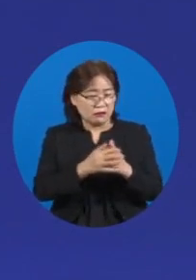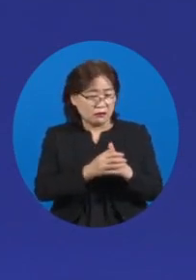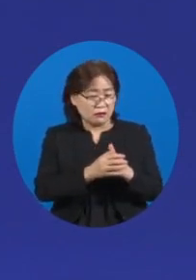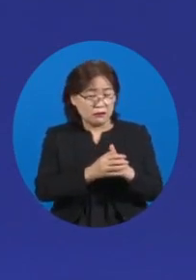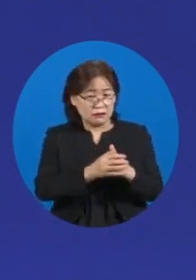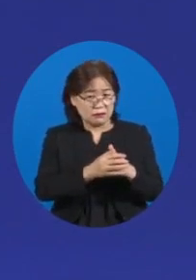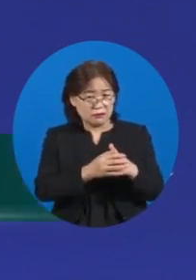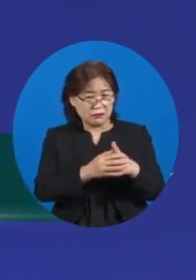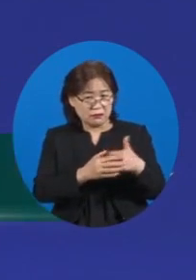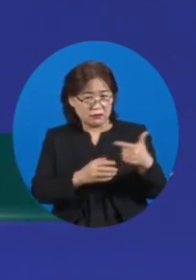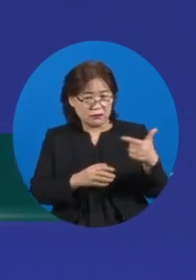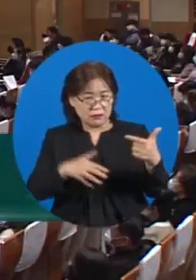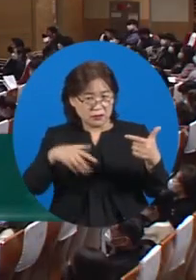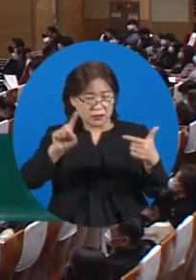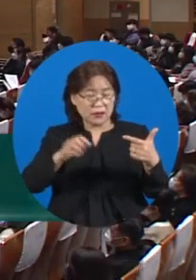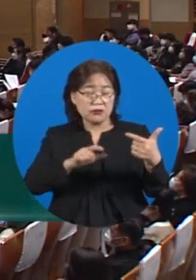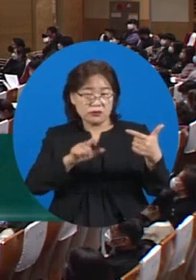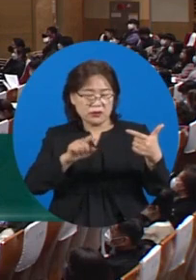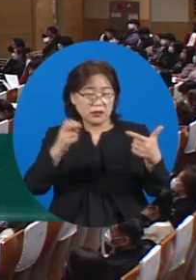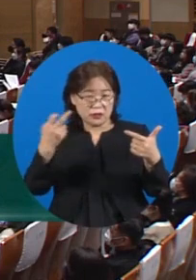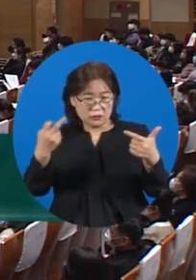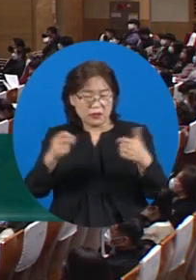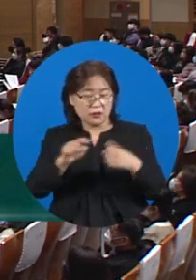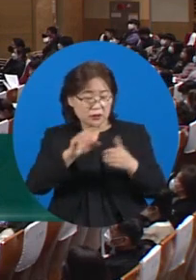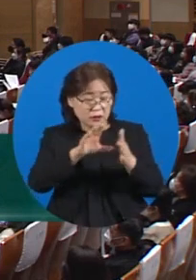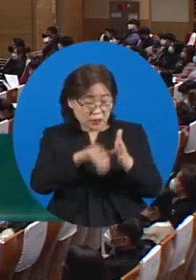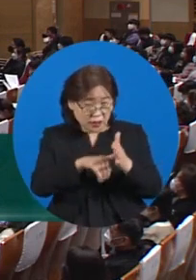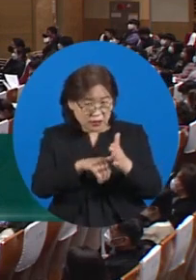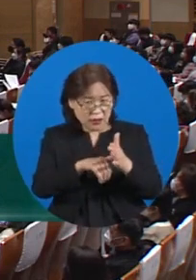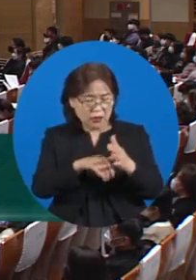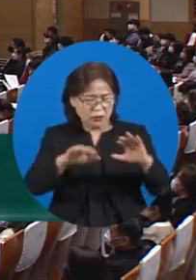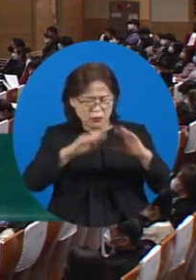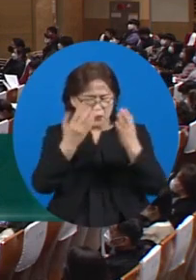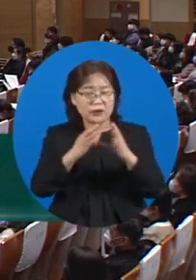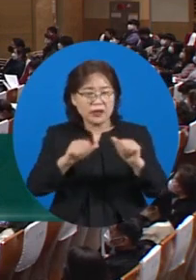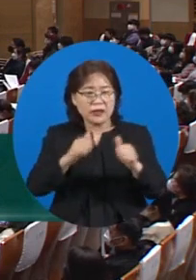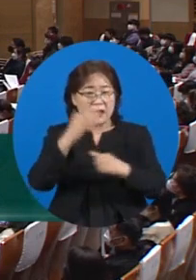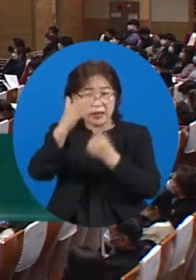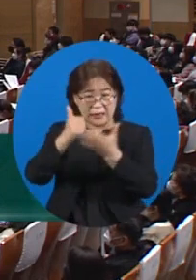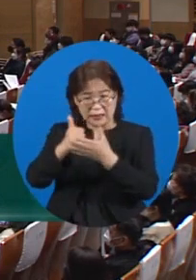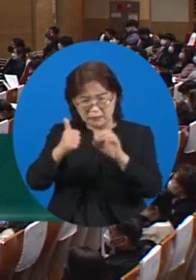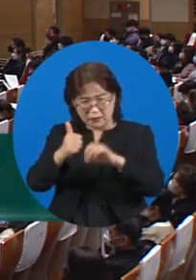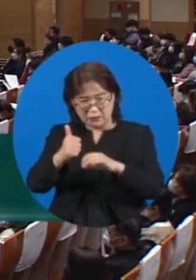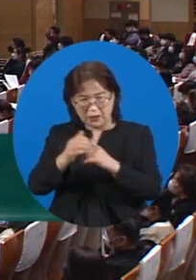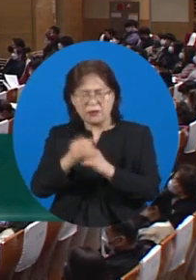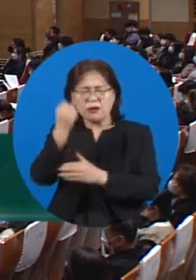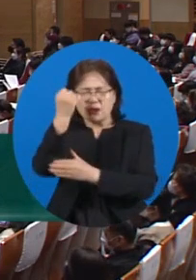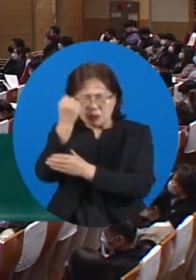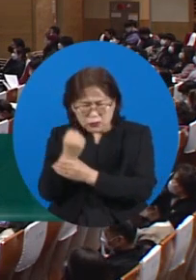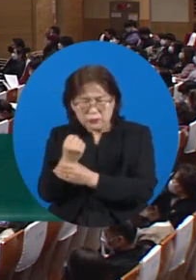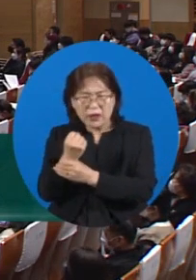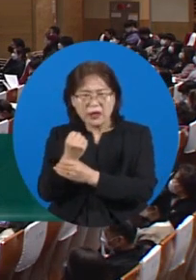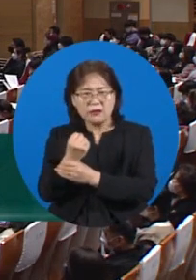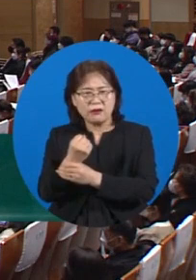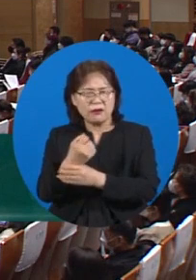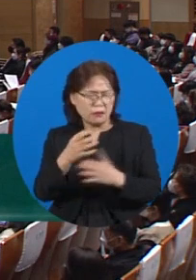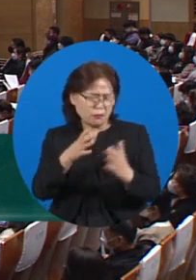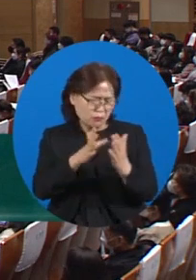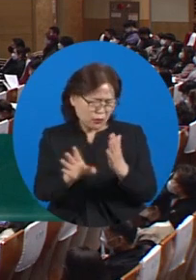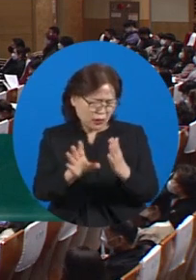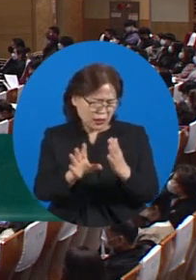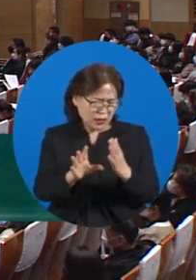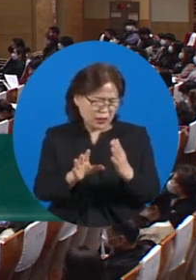11 자리 말씀을 있겠습니다 다같이 요 그 때에 온 땅이 하나님 앞에 부패하여 포 아카미